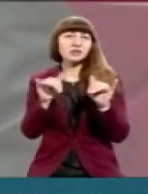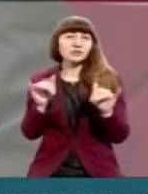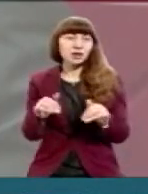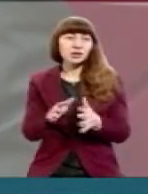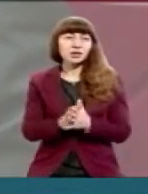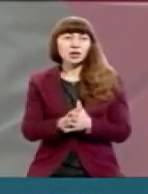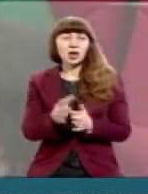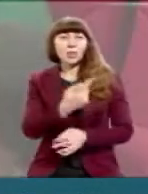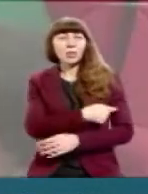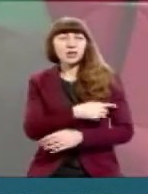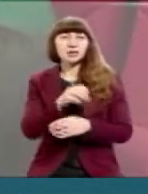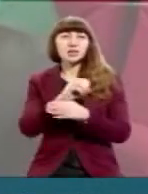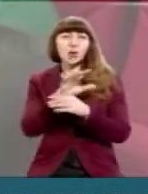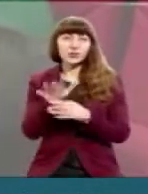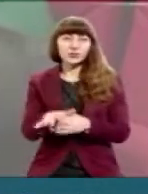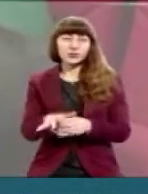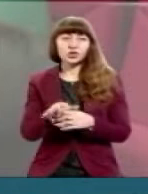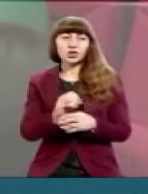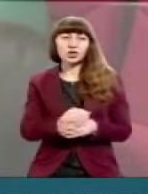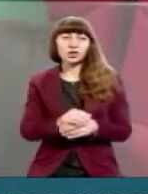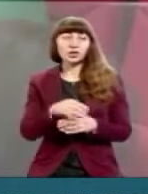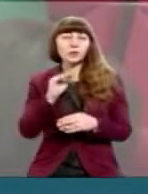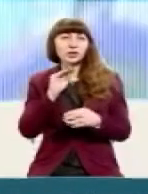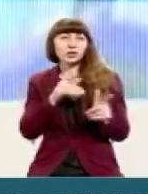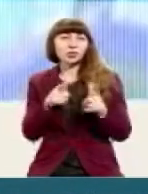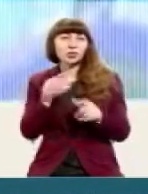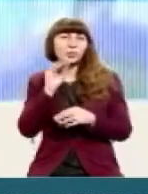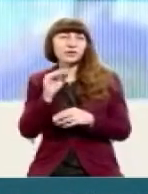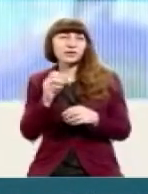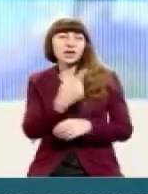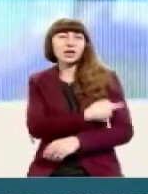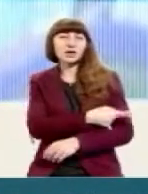Оснащение больниц современным оборудованием и подготовка квалифицированных медицинских